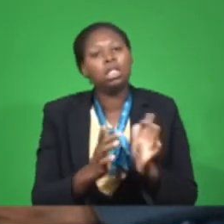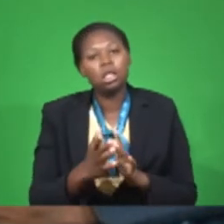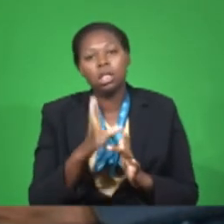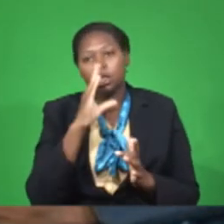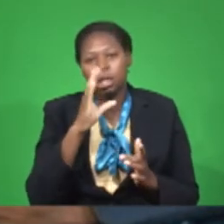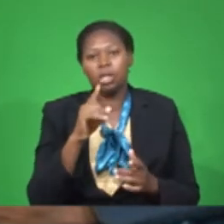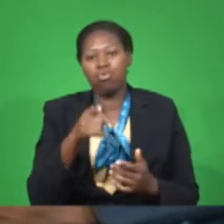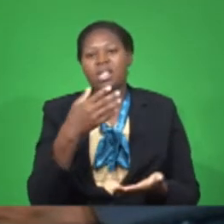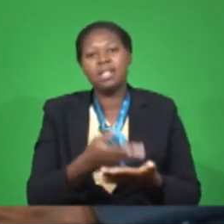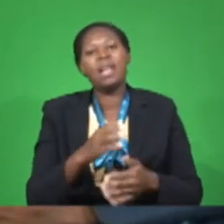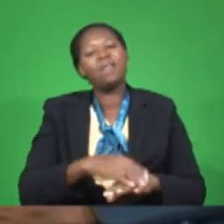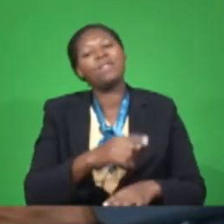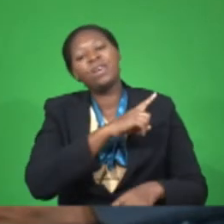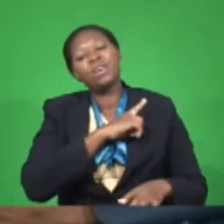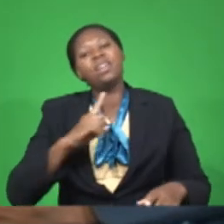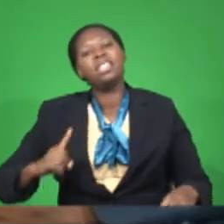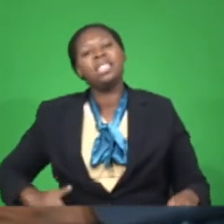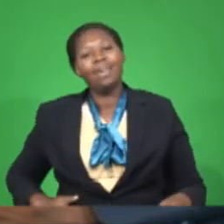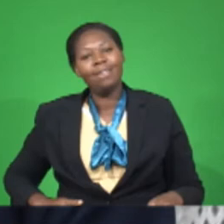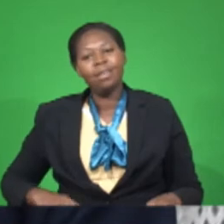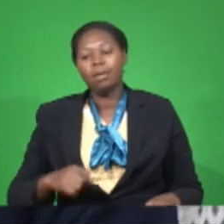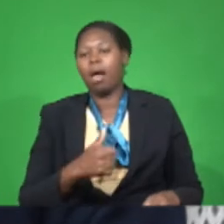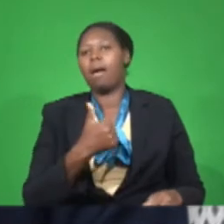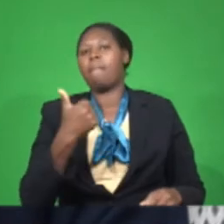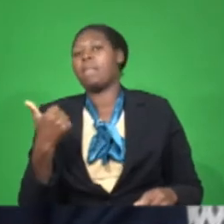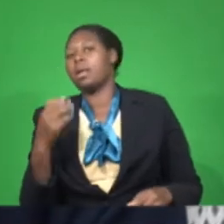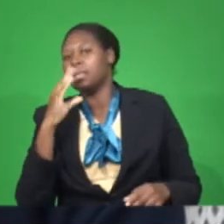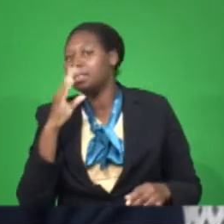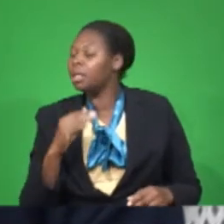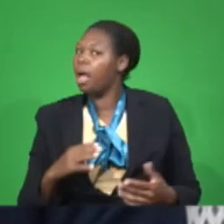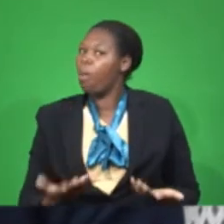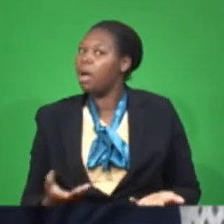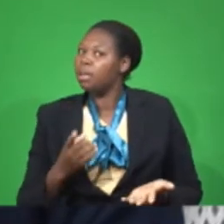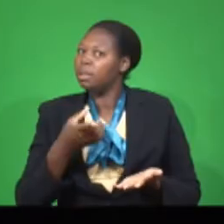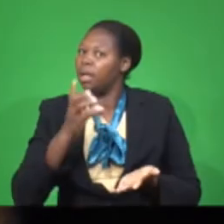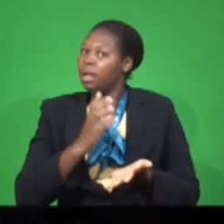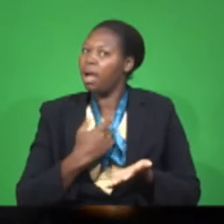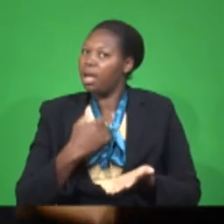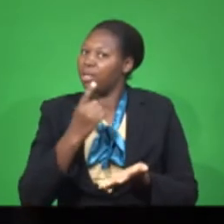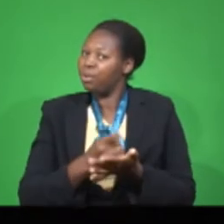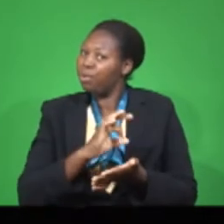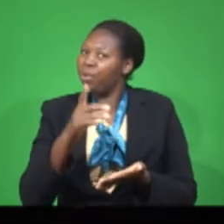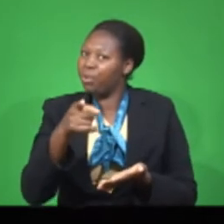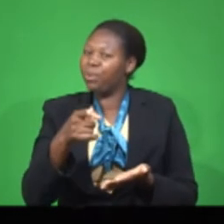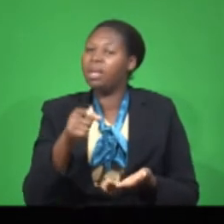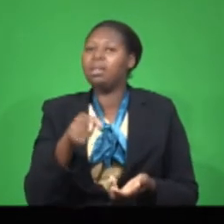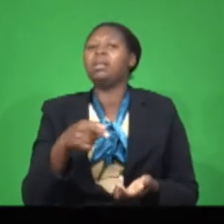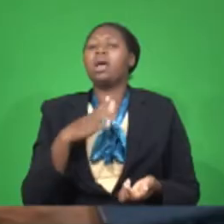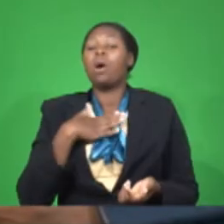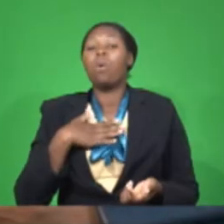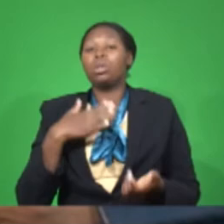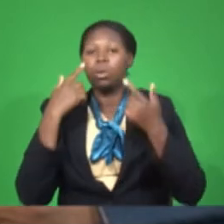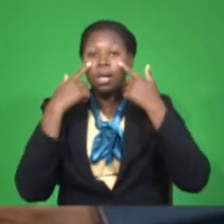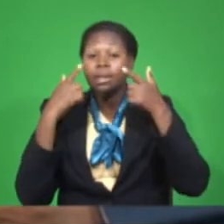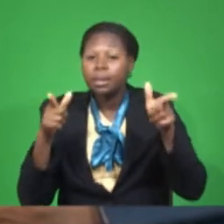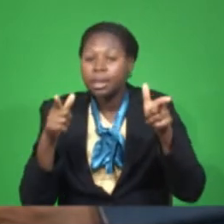ndikuitirei kuti ndione otomuporesa. Mukure roti pakabedzwa pakatozva ndindikurewa. Iye atozva ndindikurewa ndindikudzwa mwanakomana